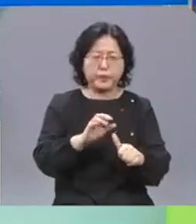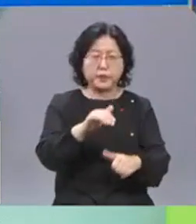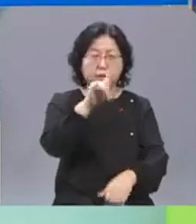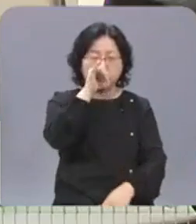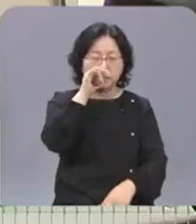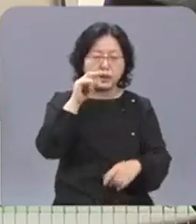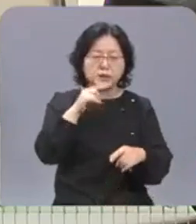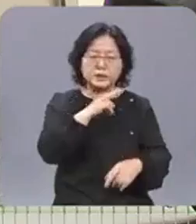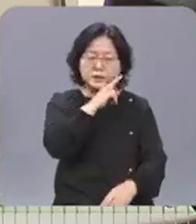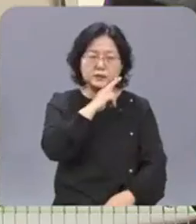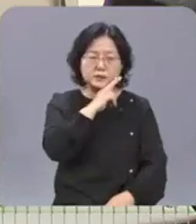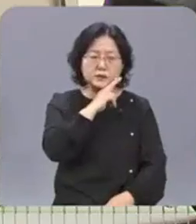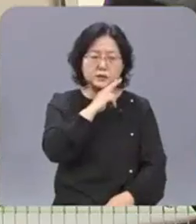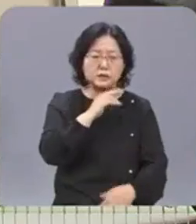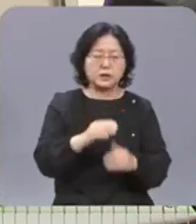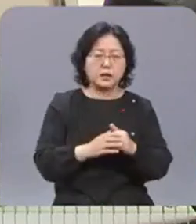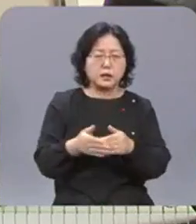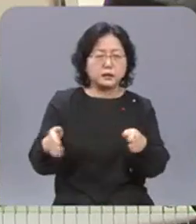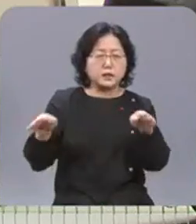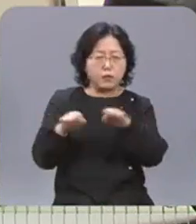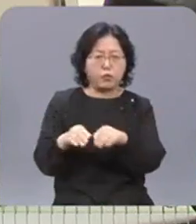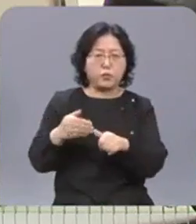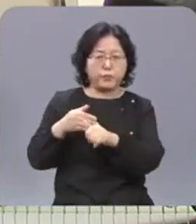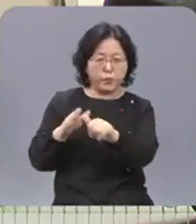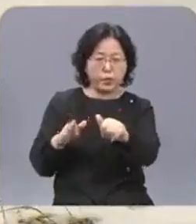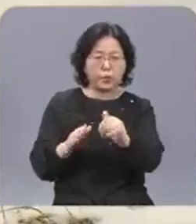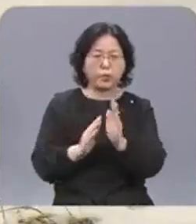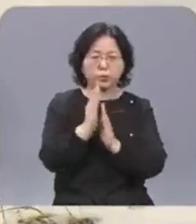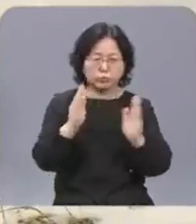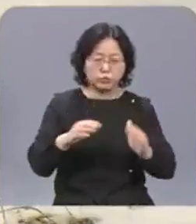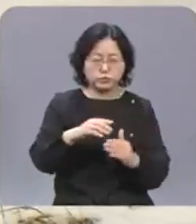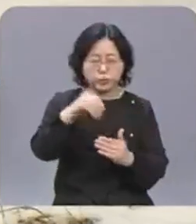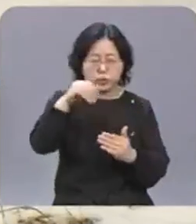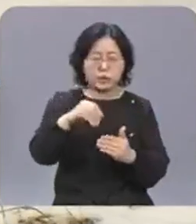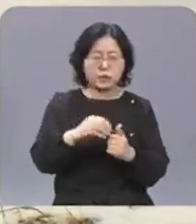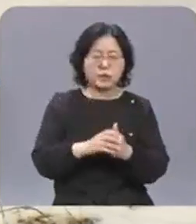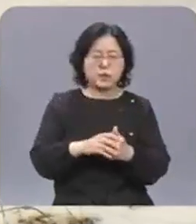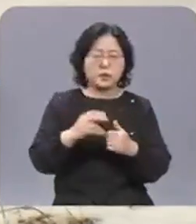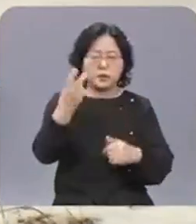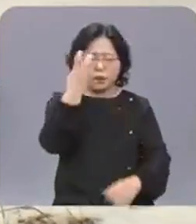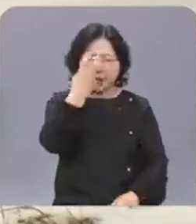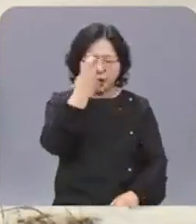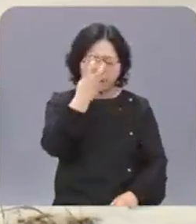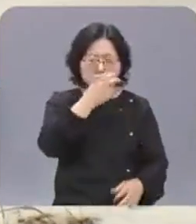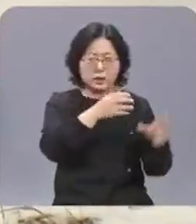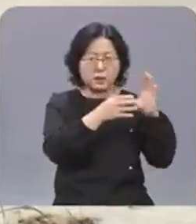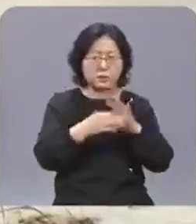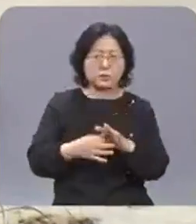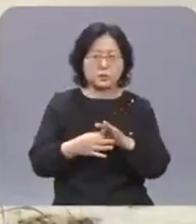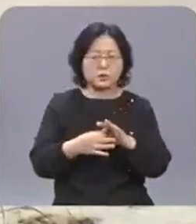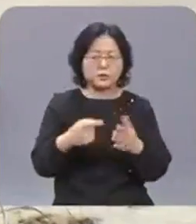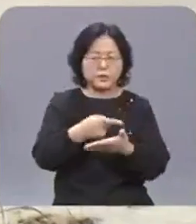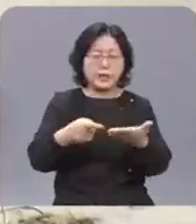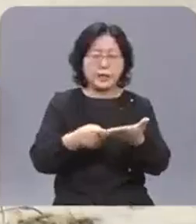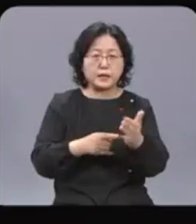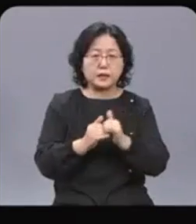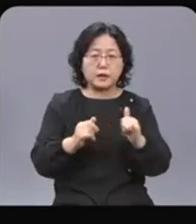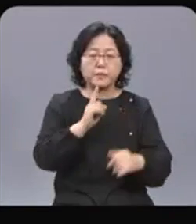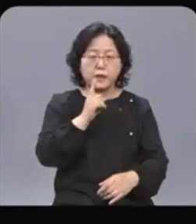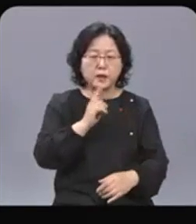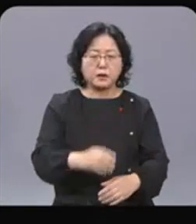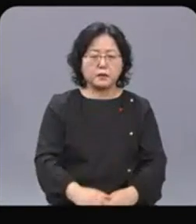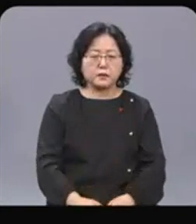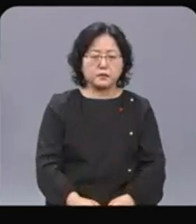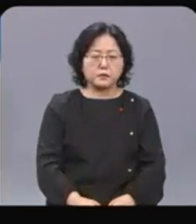있었다는 의혹입니다. 폐창고 출근, 풀뽑기 지시, 끊임없는 감시가 이어졌다는 게 피해자 주장입니다.